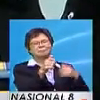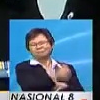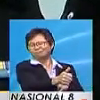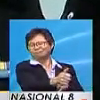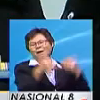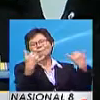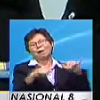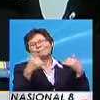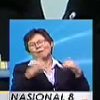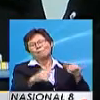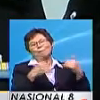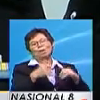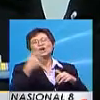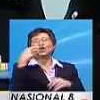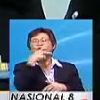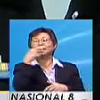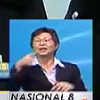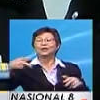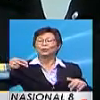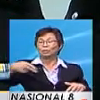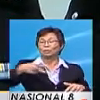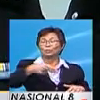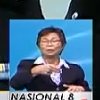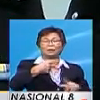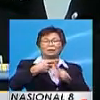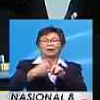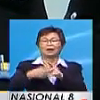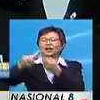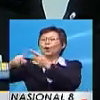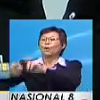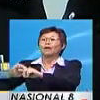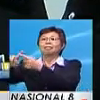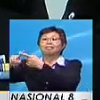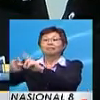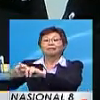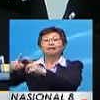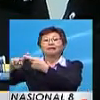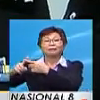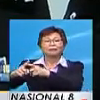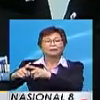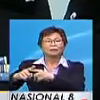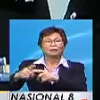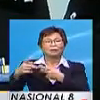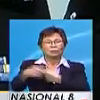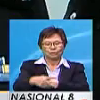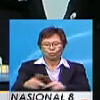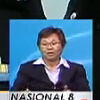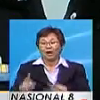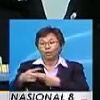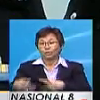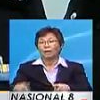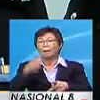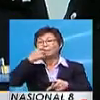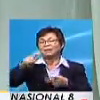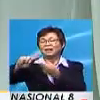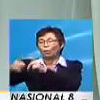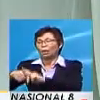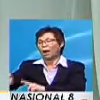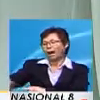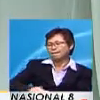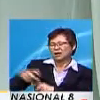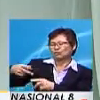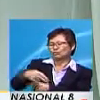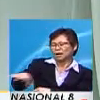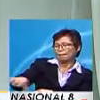dengan satu gunting yang diperolehi diambil daripada P milik rakan tambahnya